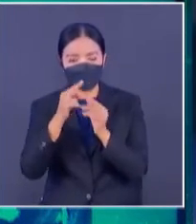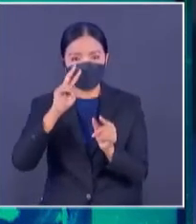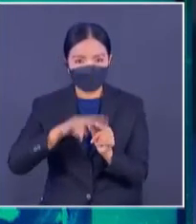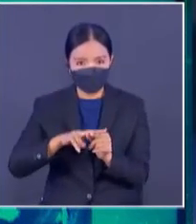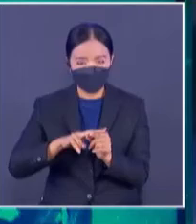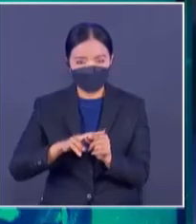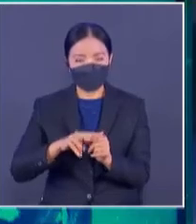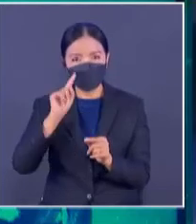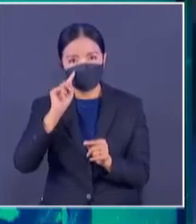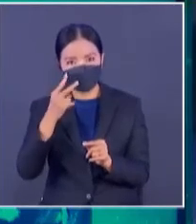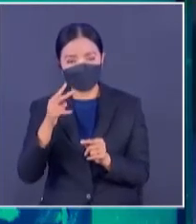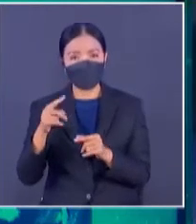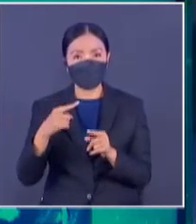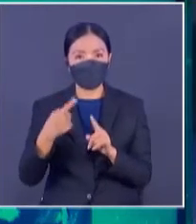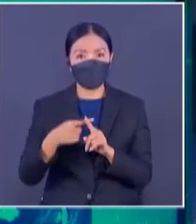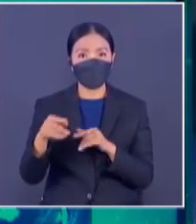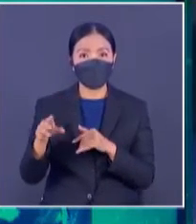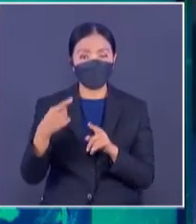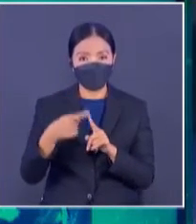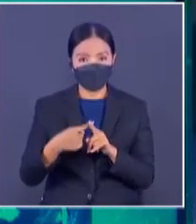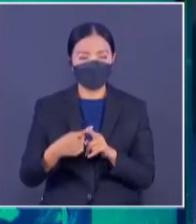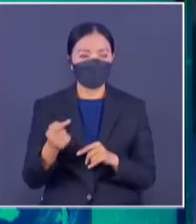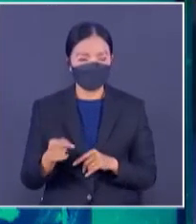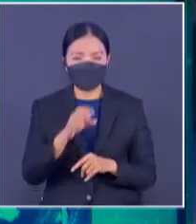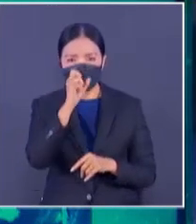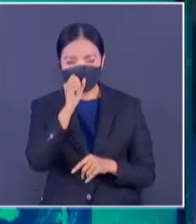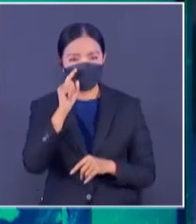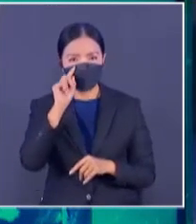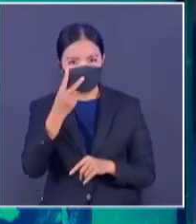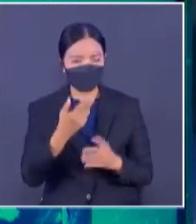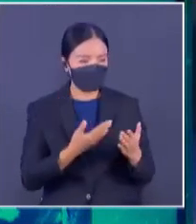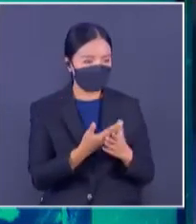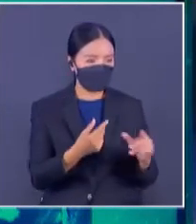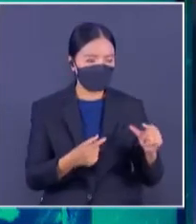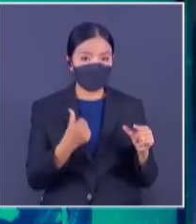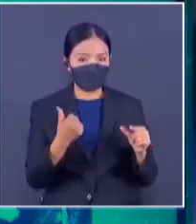ดพลาดเออร์เลอร์อยู่บ้างนะครับถ้าตรวจซ้ำแล้วยังเป็นลบคราวนี้ไปตรวจที่โรงพยาบาลแล้วครับว่าตกลงบวกหรือลบกันแน่นะครับ